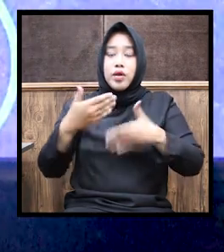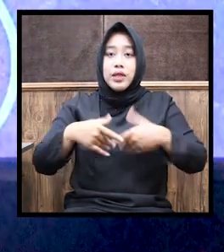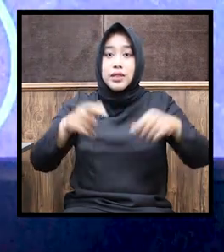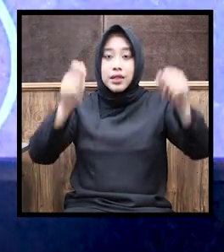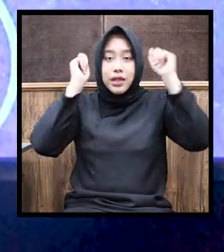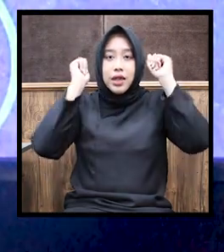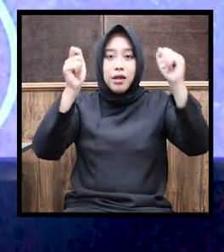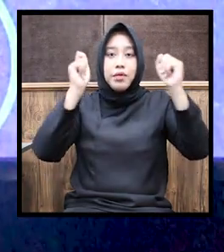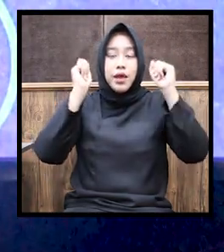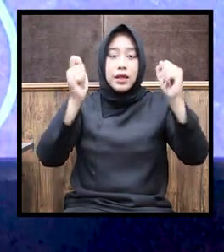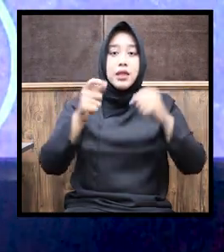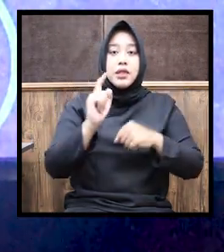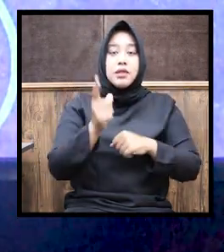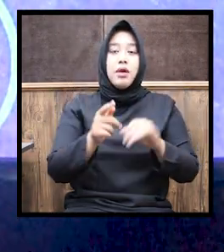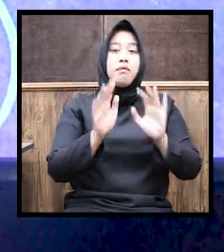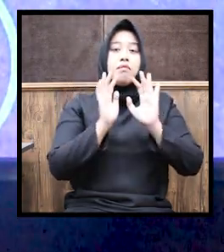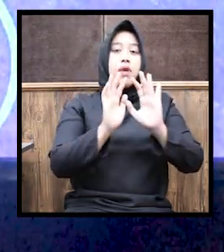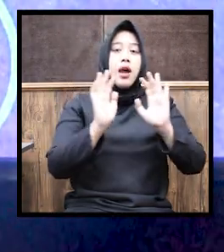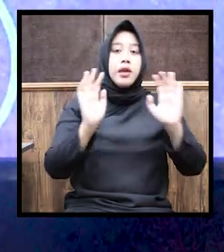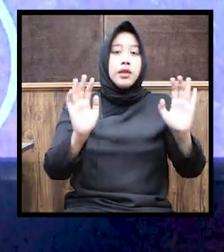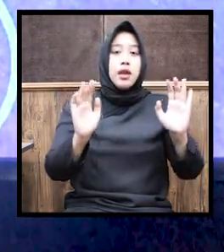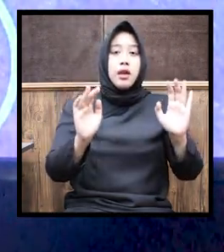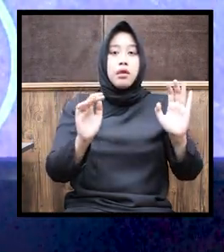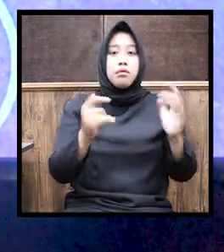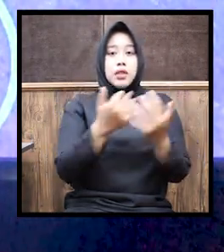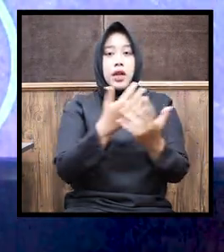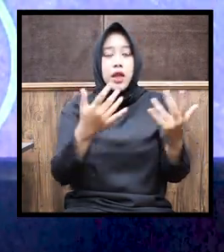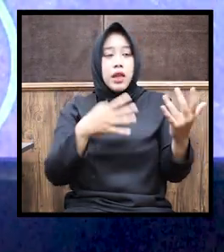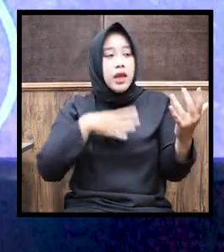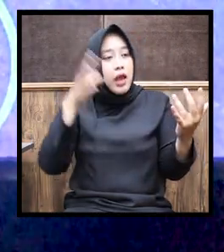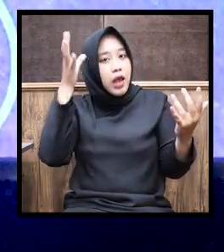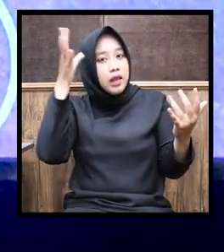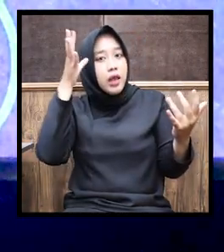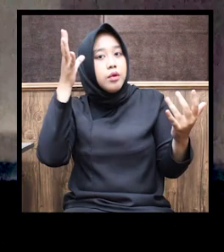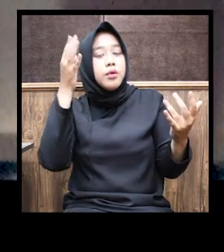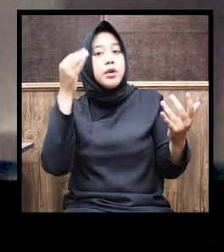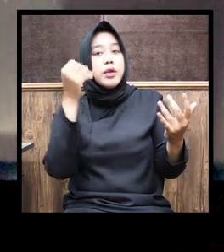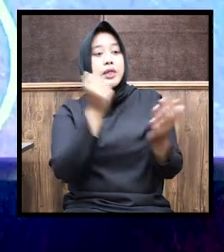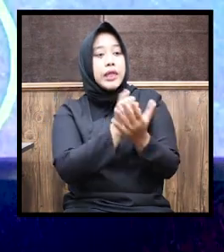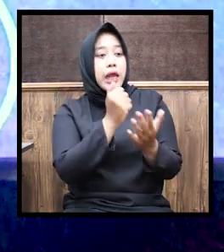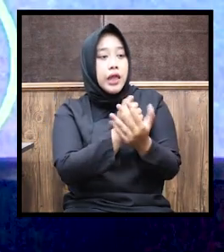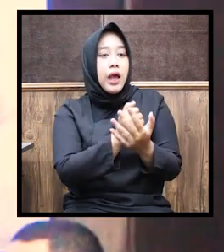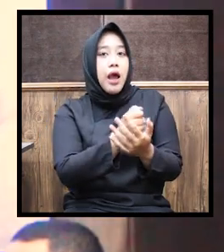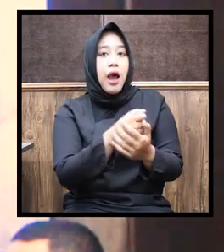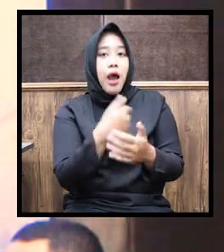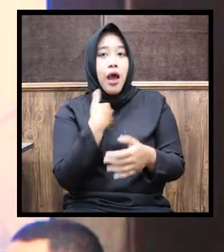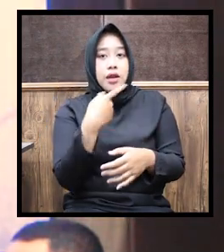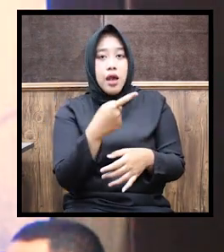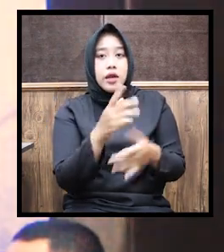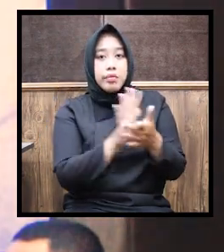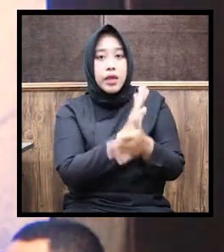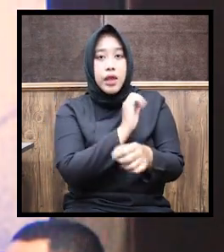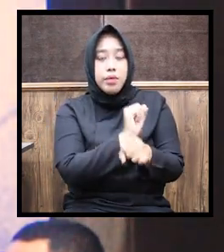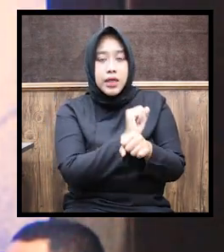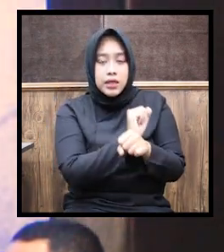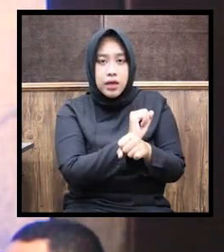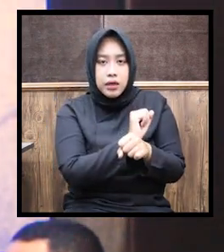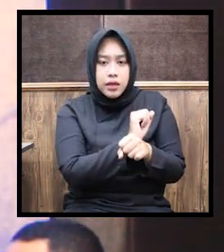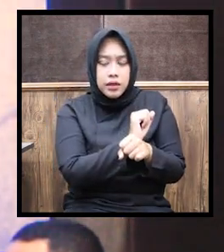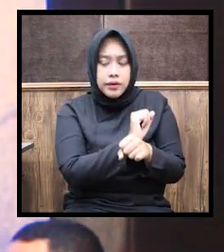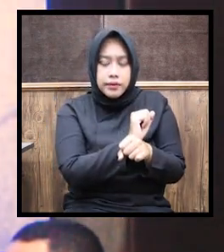karena He masih banyak yang belum mengetahui betul bahwa LD Ketenagakerjaan itu sebenarnya sebagai